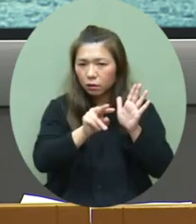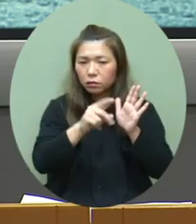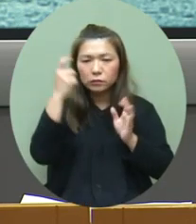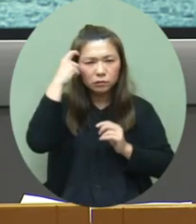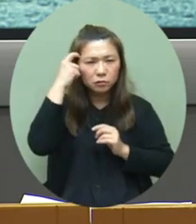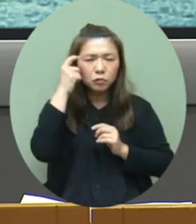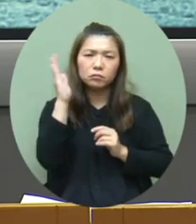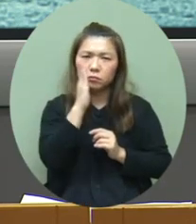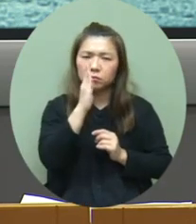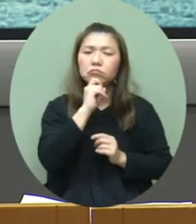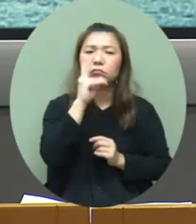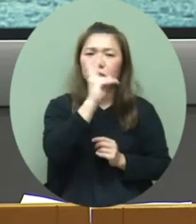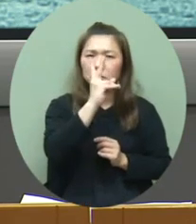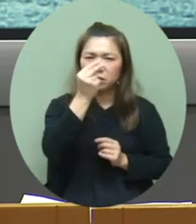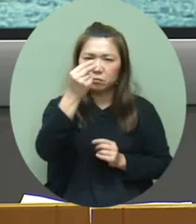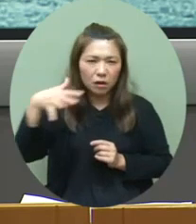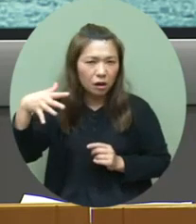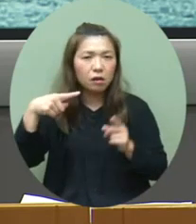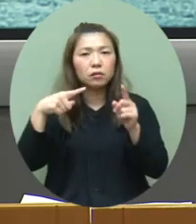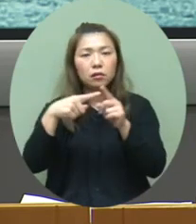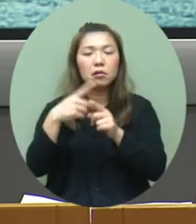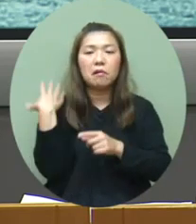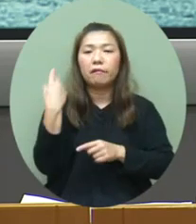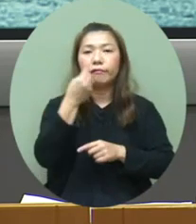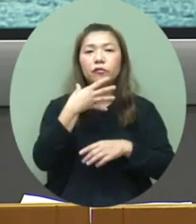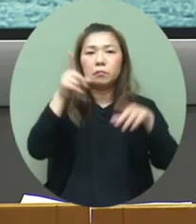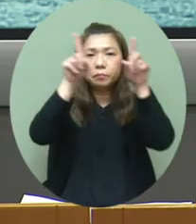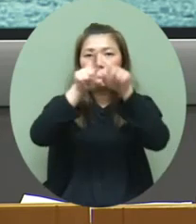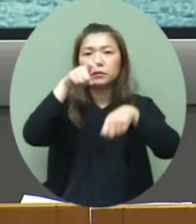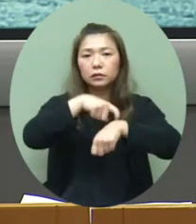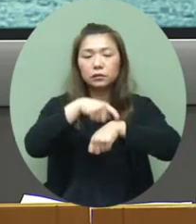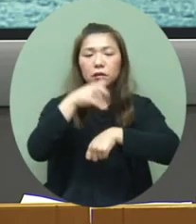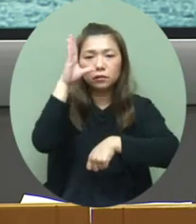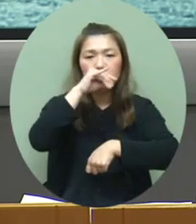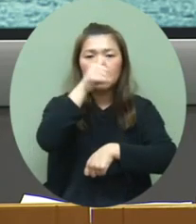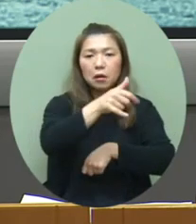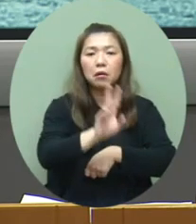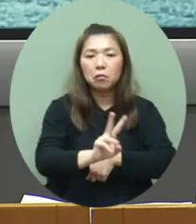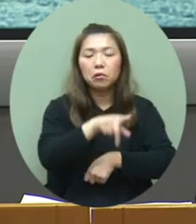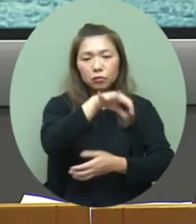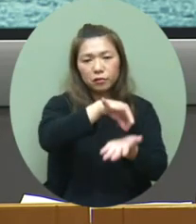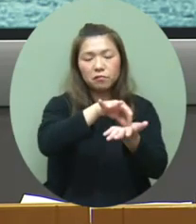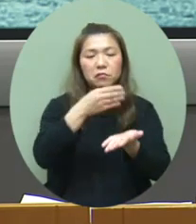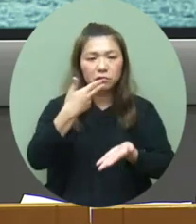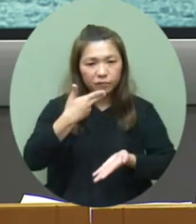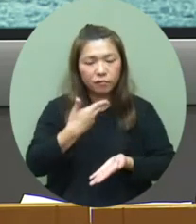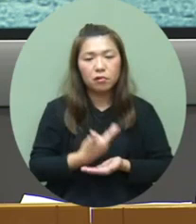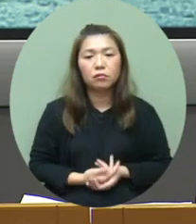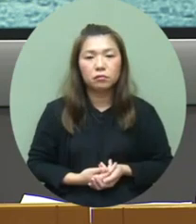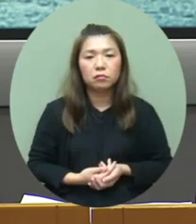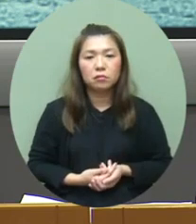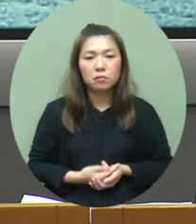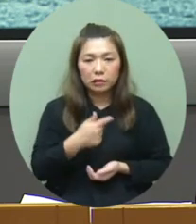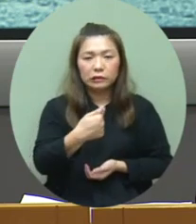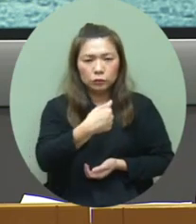知道大概有270多位的人士曾經當日當晚在那裡即係食嘢嘅，咁佢哋咧就係